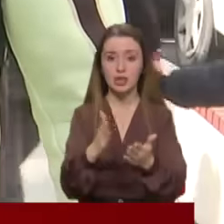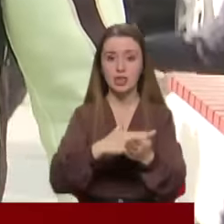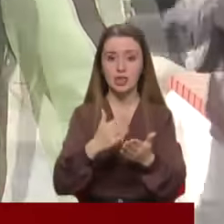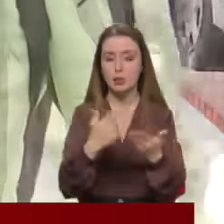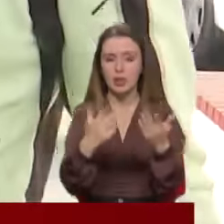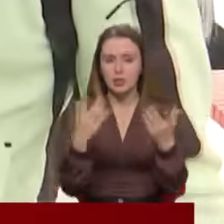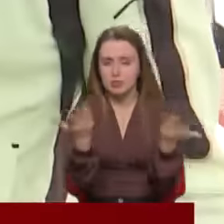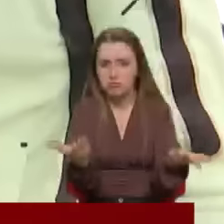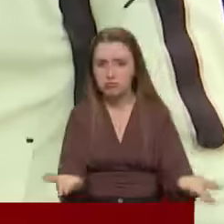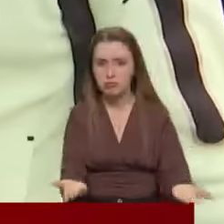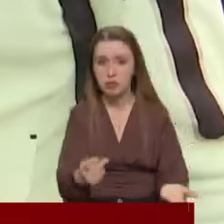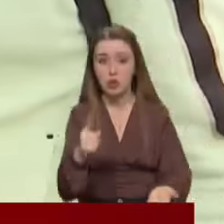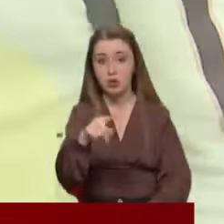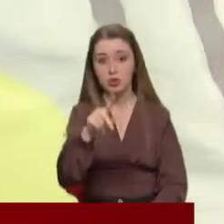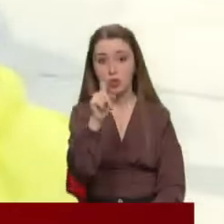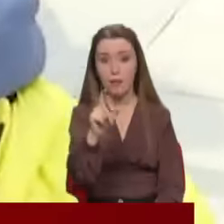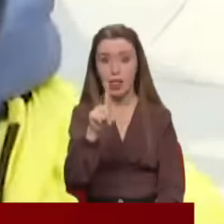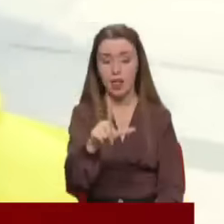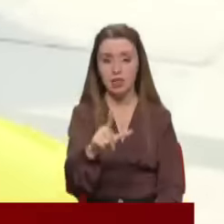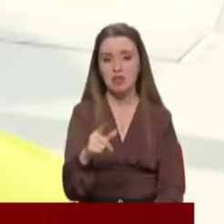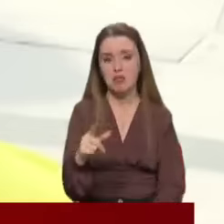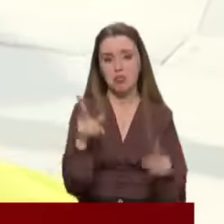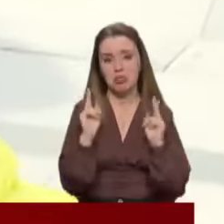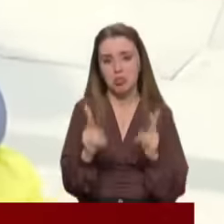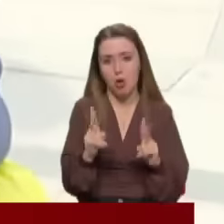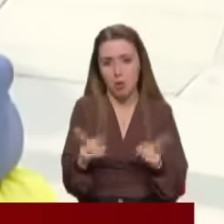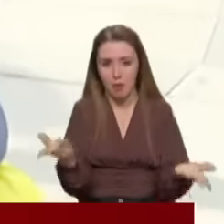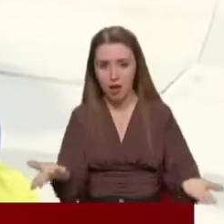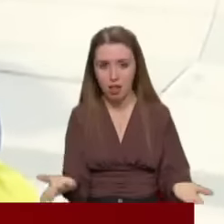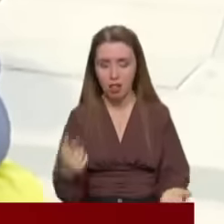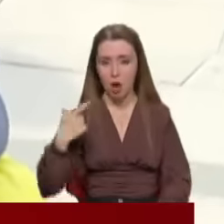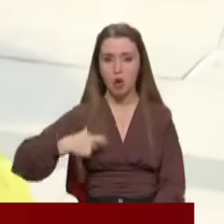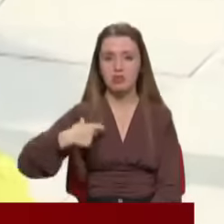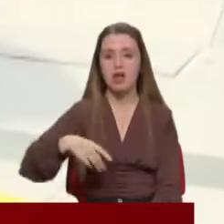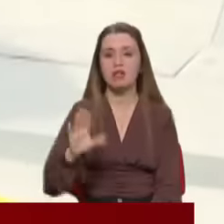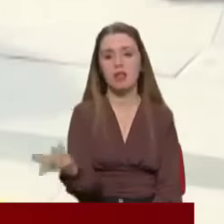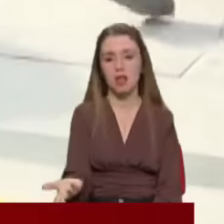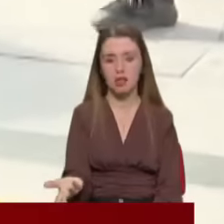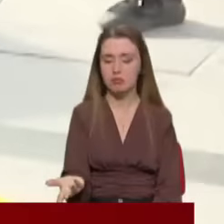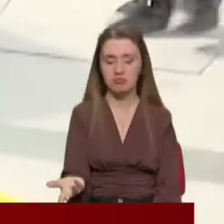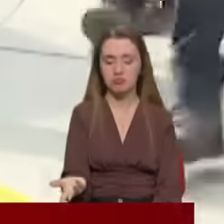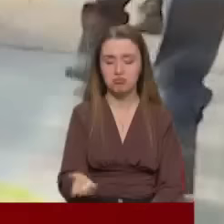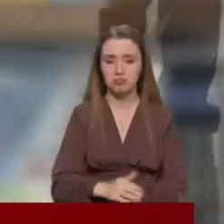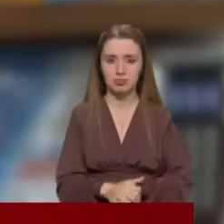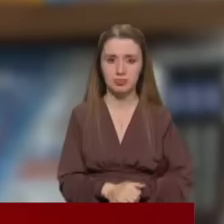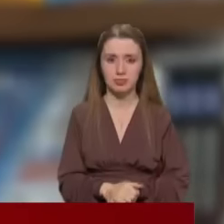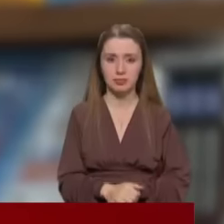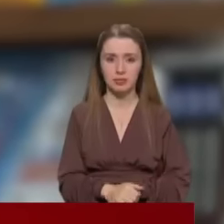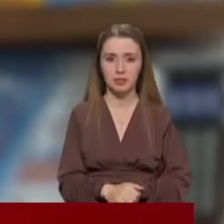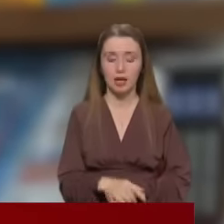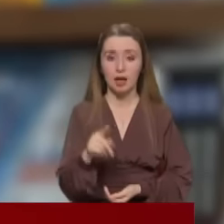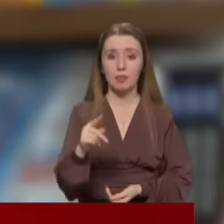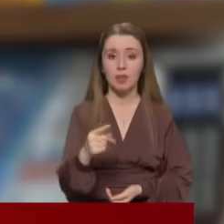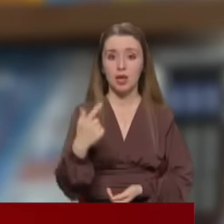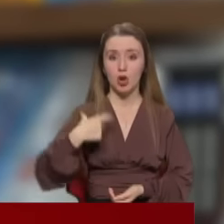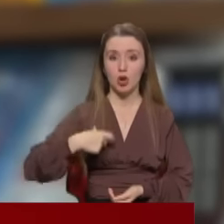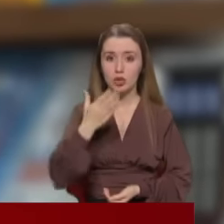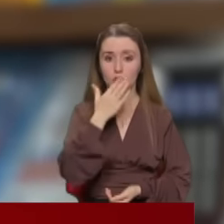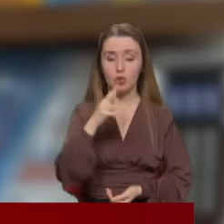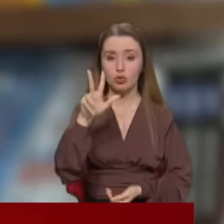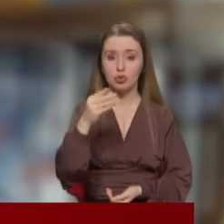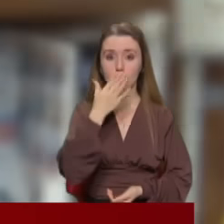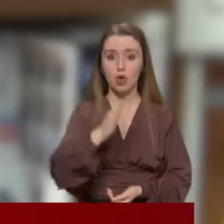bir kitap acaba? Beyefendiye sormak lazım. Normal bir kitap yani özelliği yok o kadar para olacak bence. Bir tane koleji mesela. Normalde